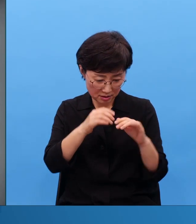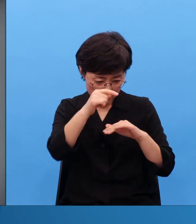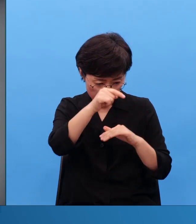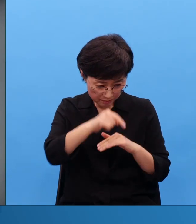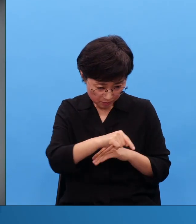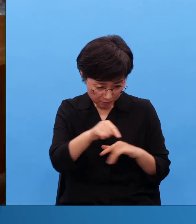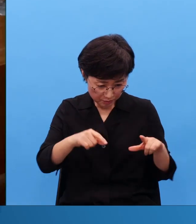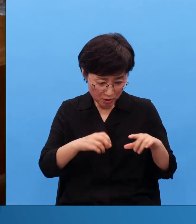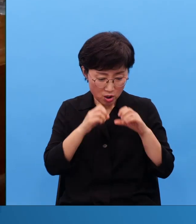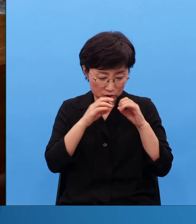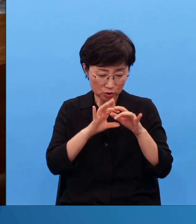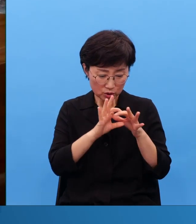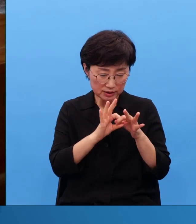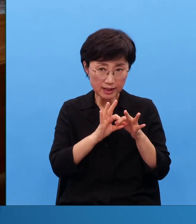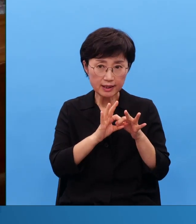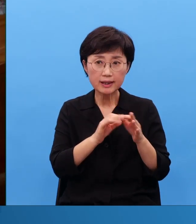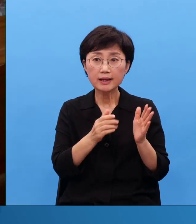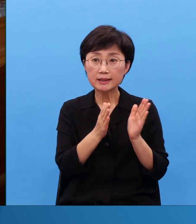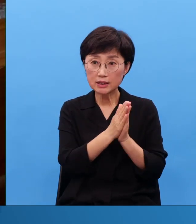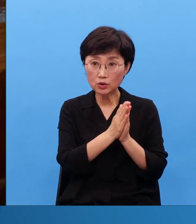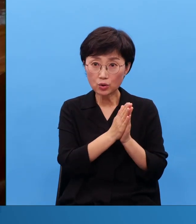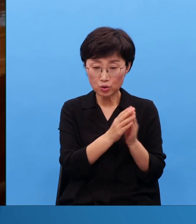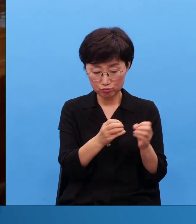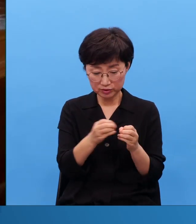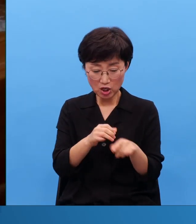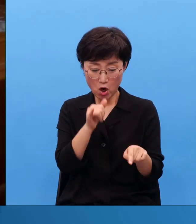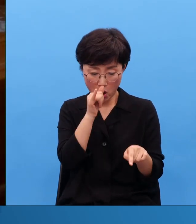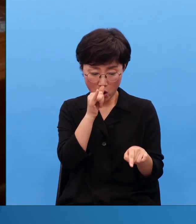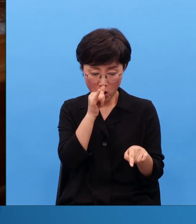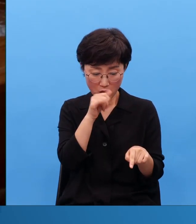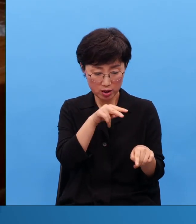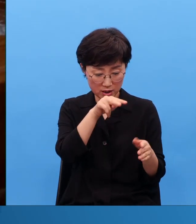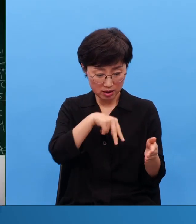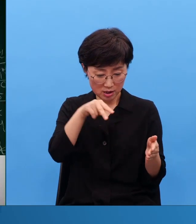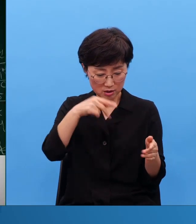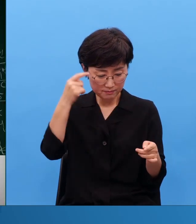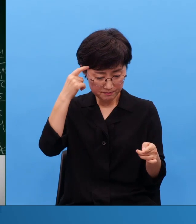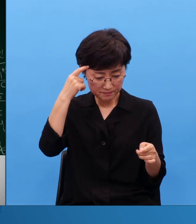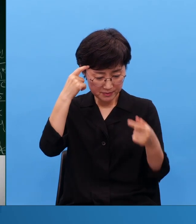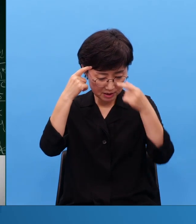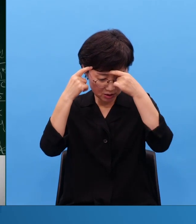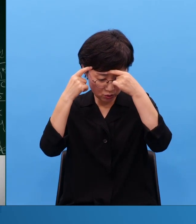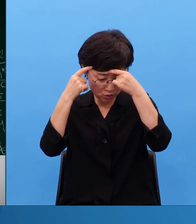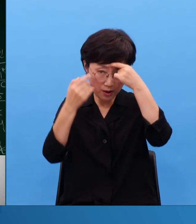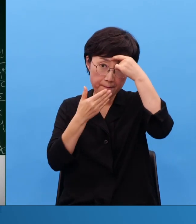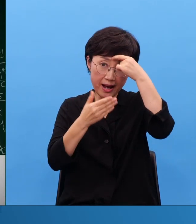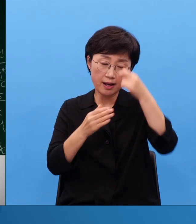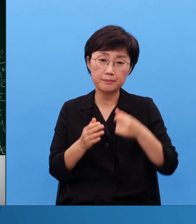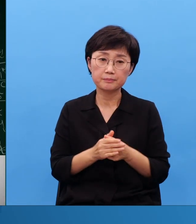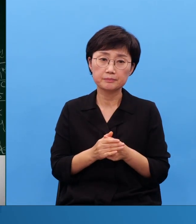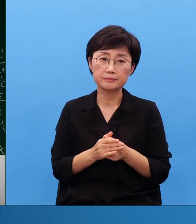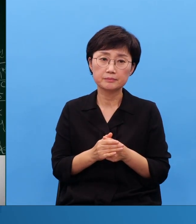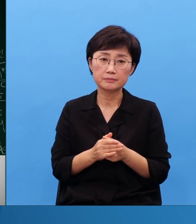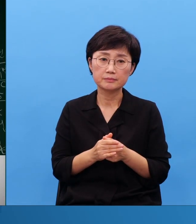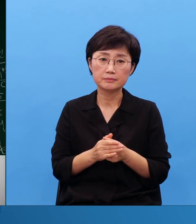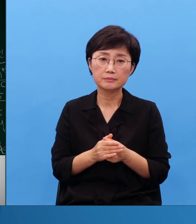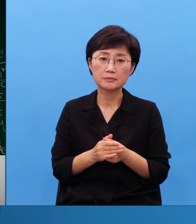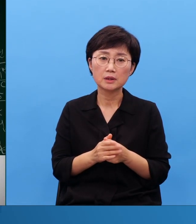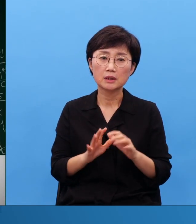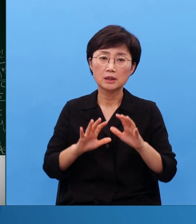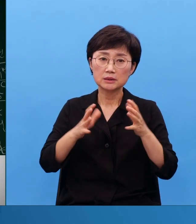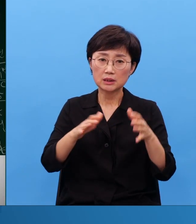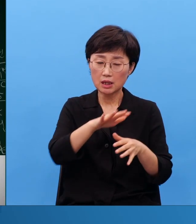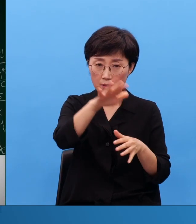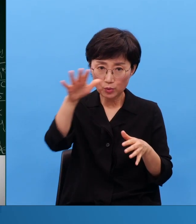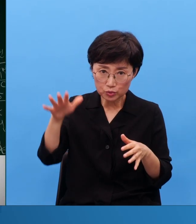전도자의 기도가 원본 그대로 실려 있어 묵상하며 기도하실 수 있습니다. 전국 세계우리 핵심한 멤버 모든